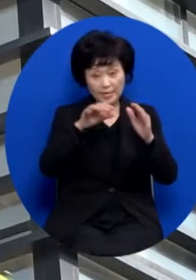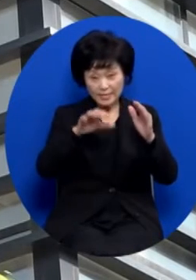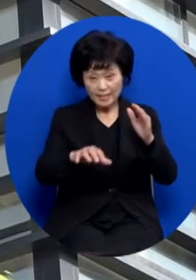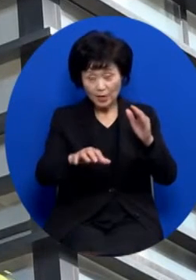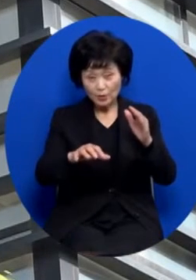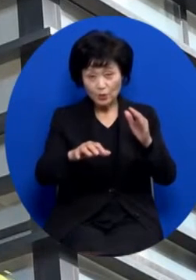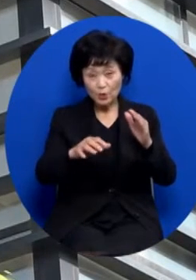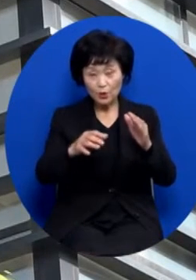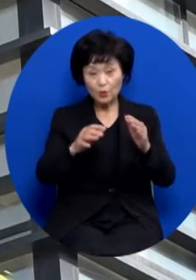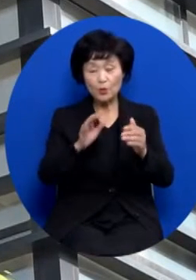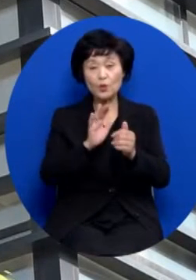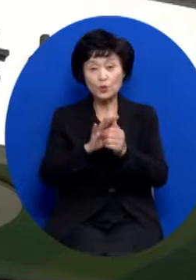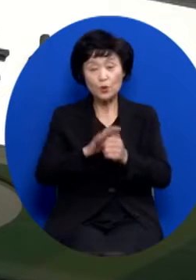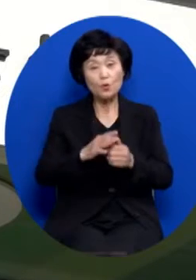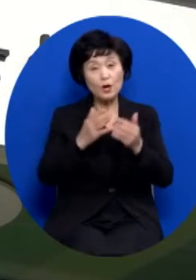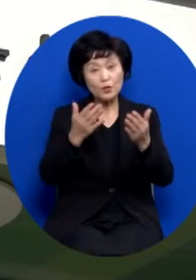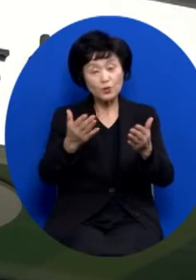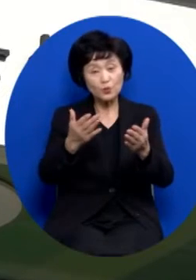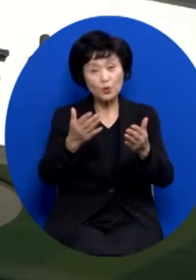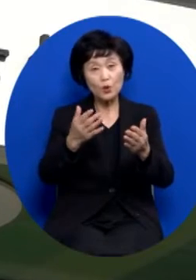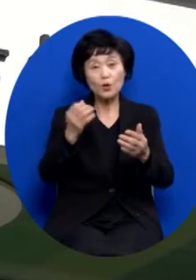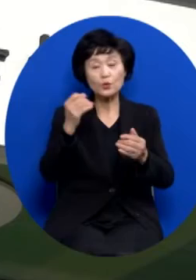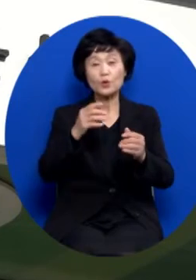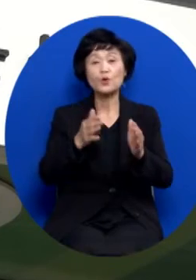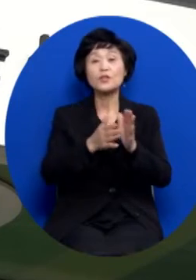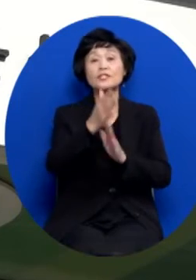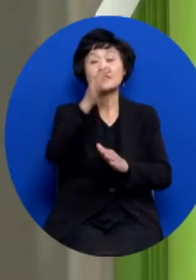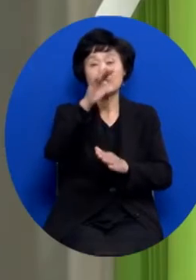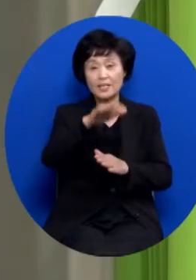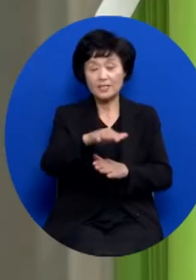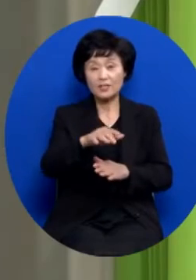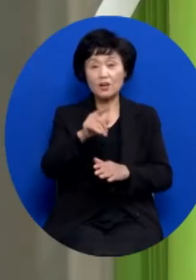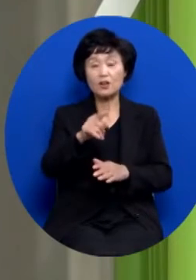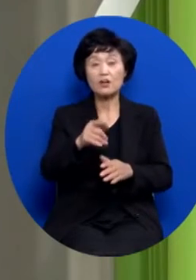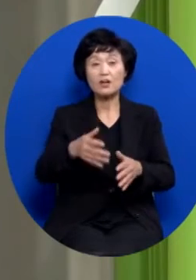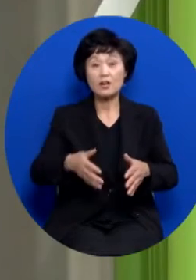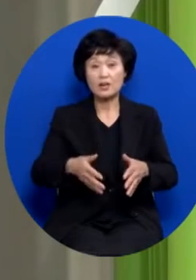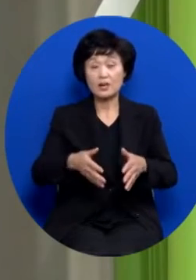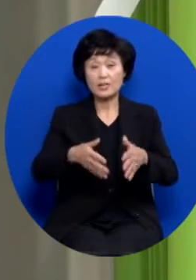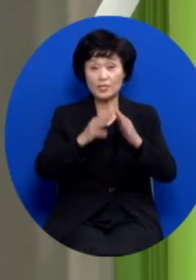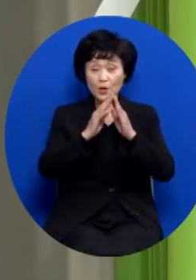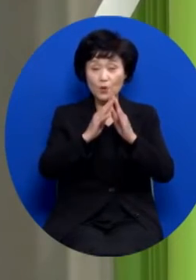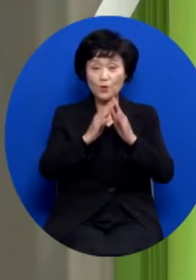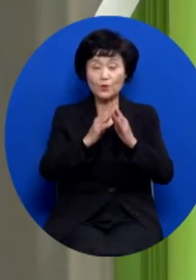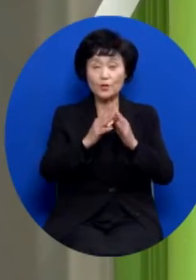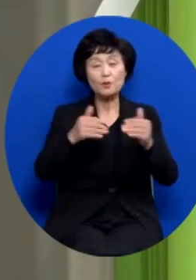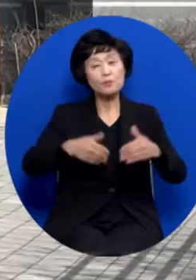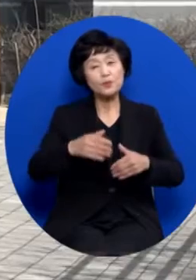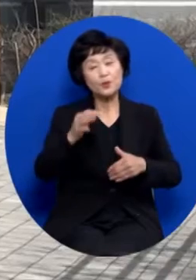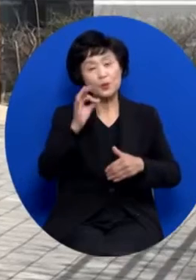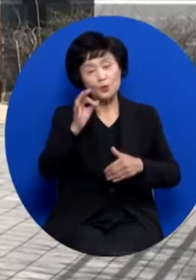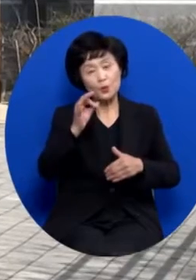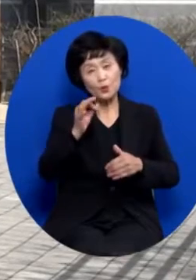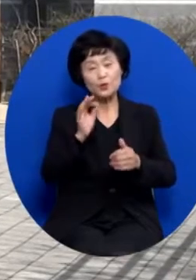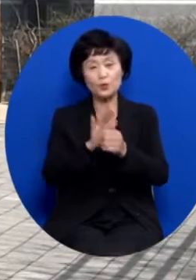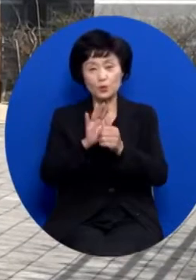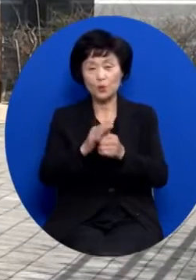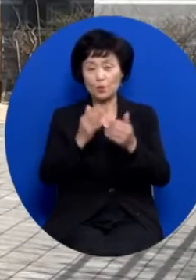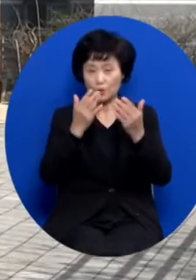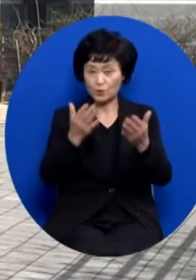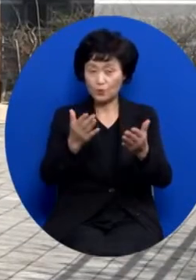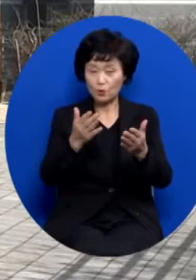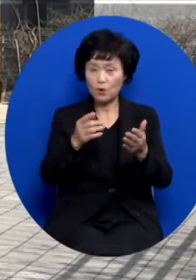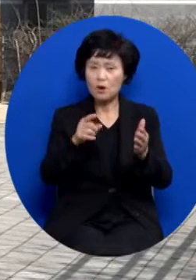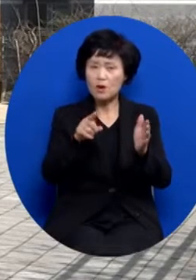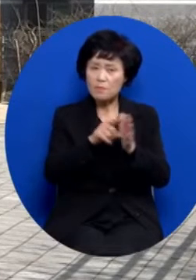그 지자체에서 그 교육 시설에 대한 설비를 완비해서 굉장히 그 꼭 그 대상은 뭐 신앙인